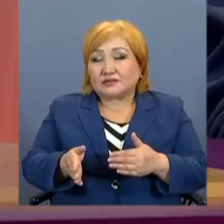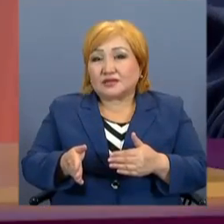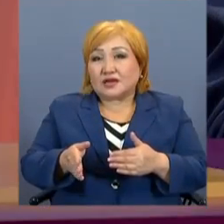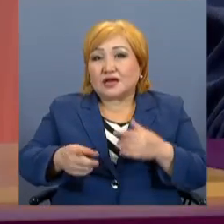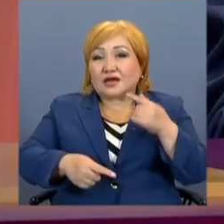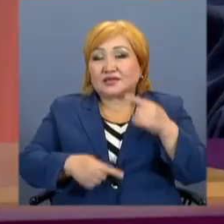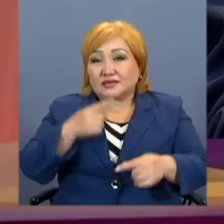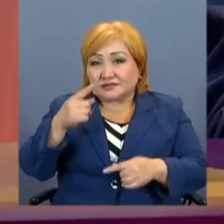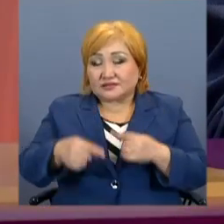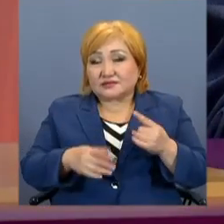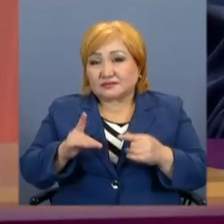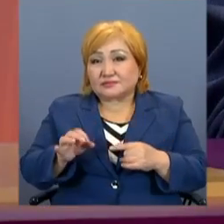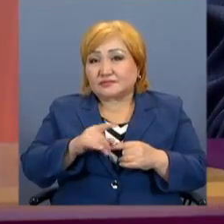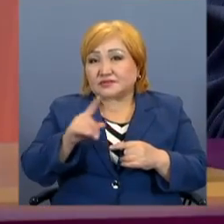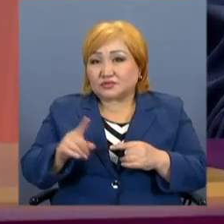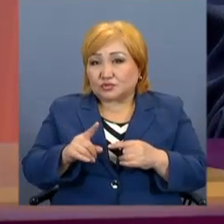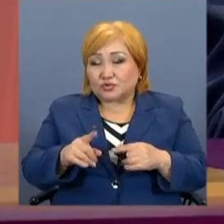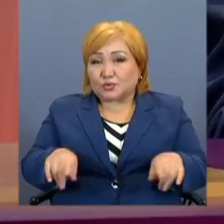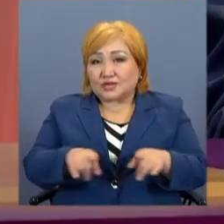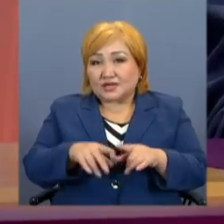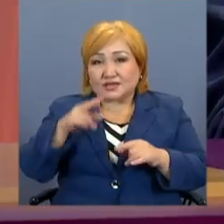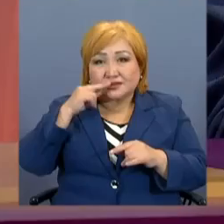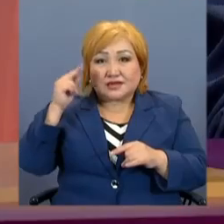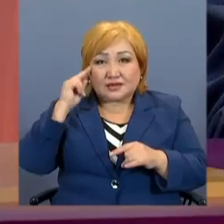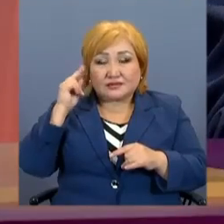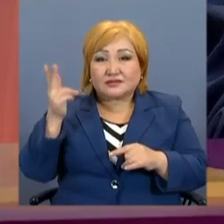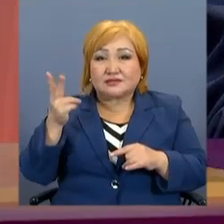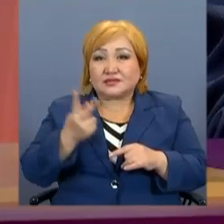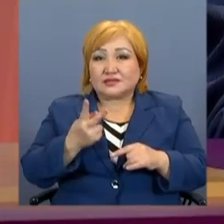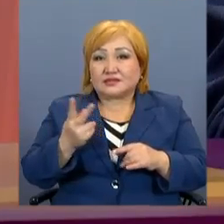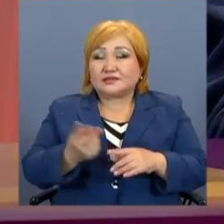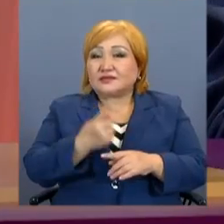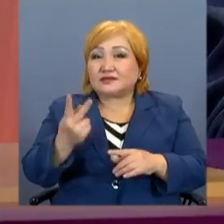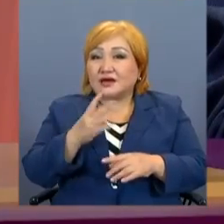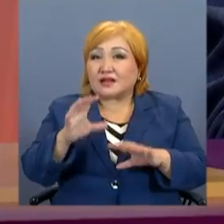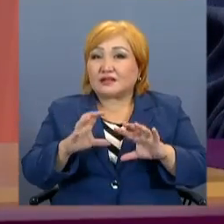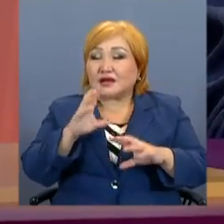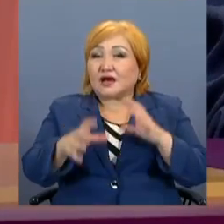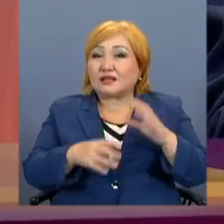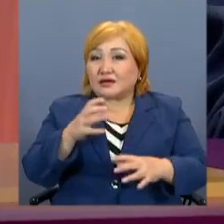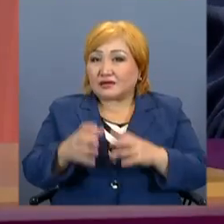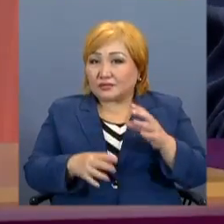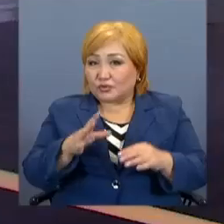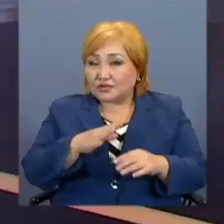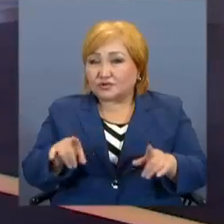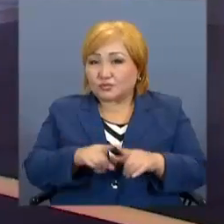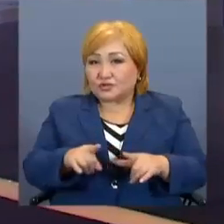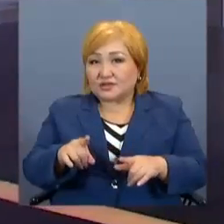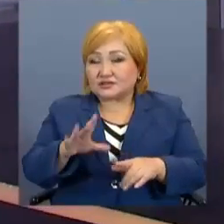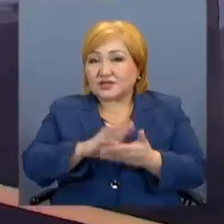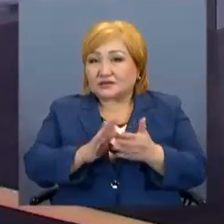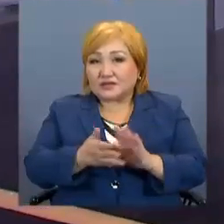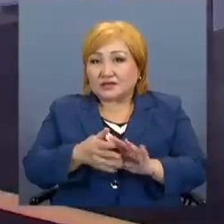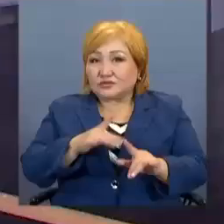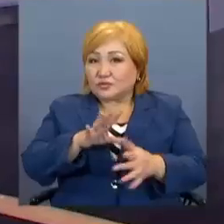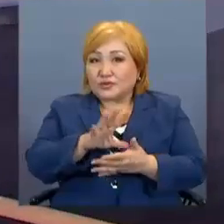бұндай енді Қытай екі халықаралық болған кейін бұндай жаңағы жағдайға жеткізбеу үшін егер жаңағы